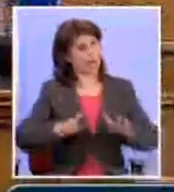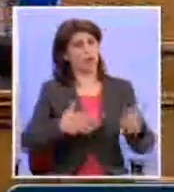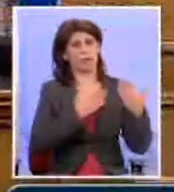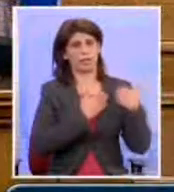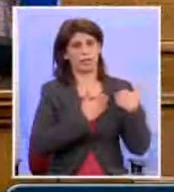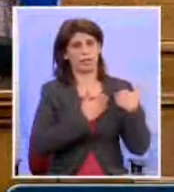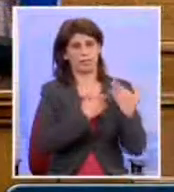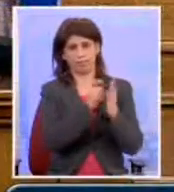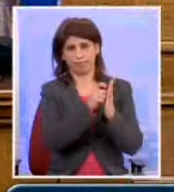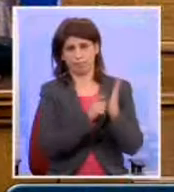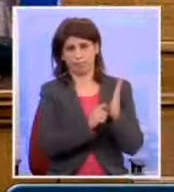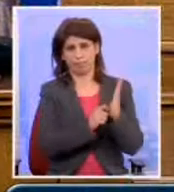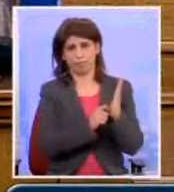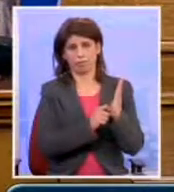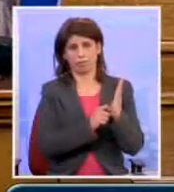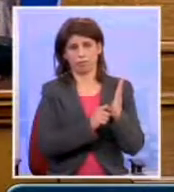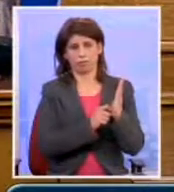καταγράφονται στις